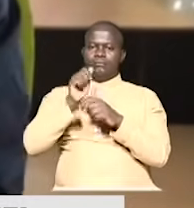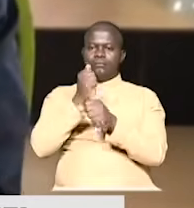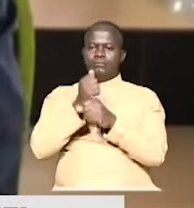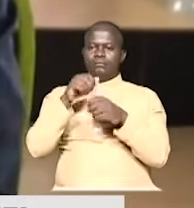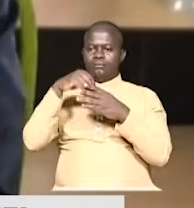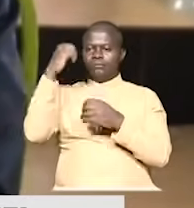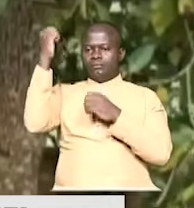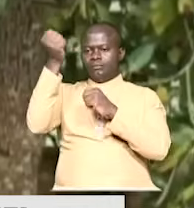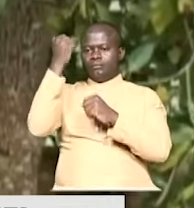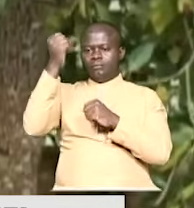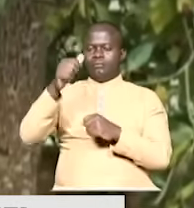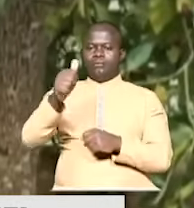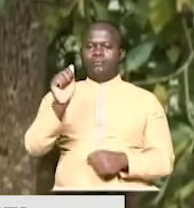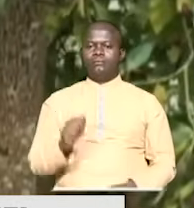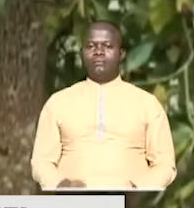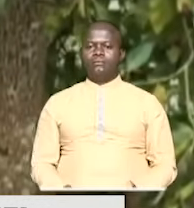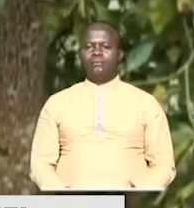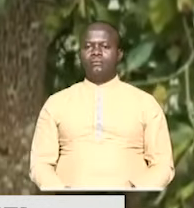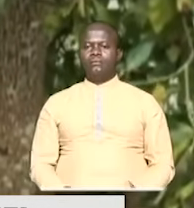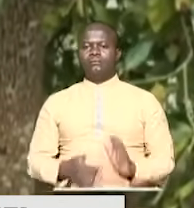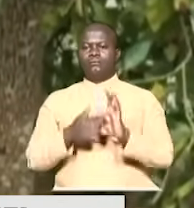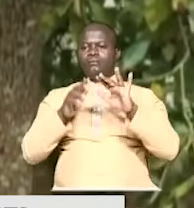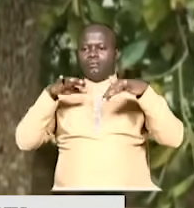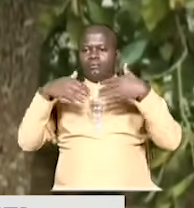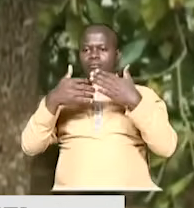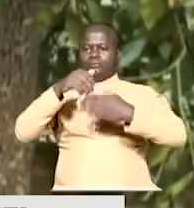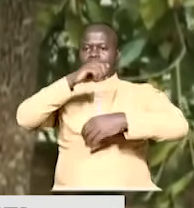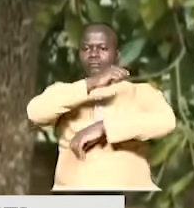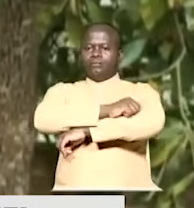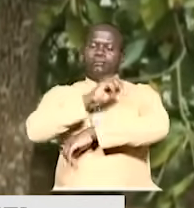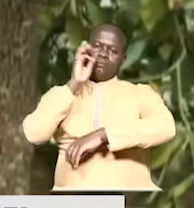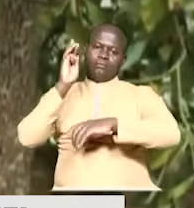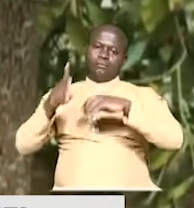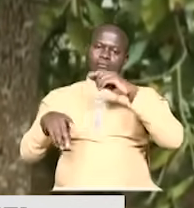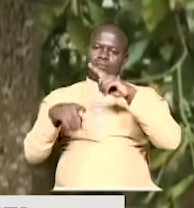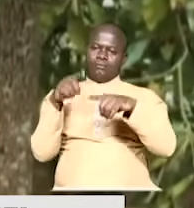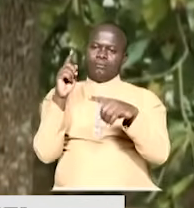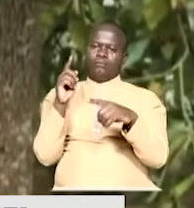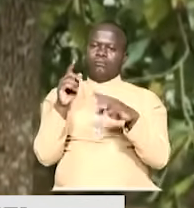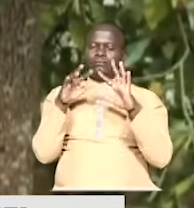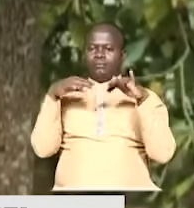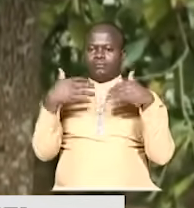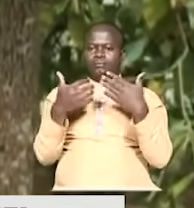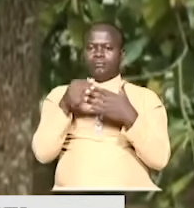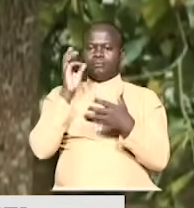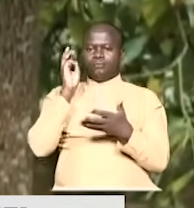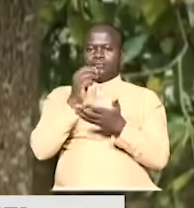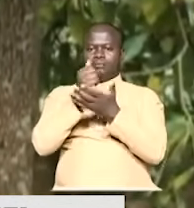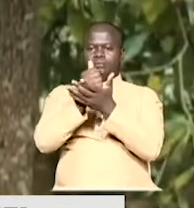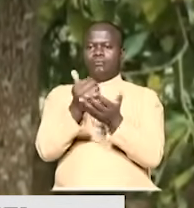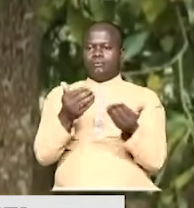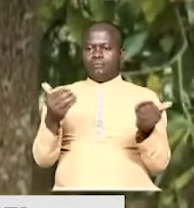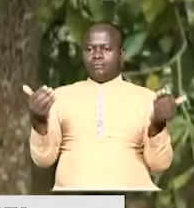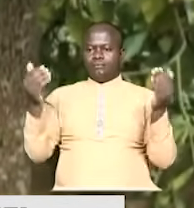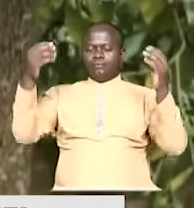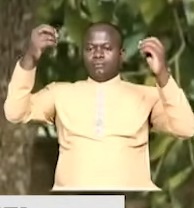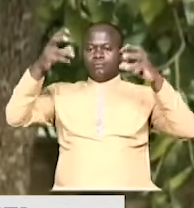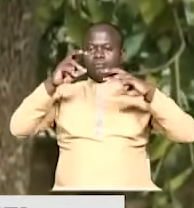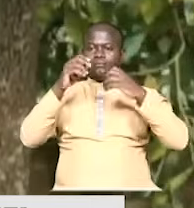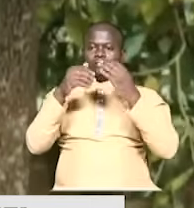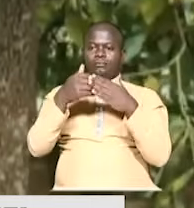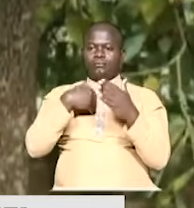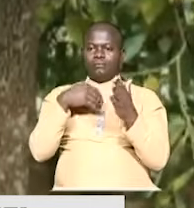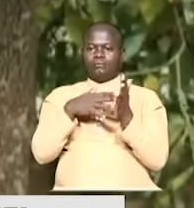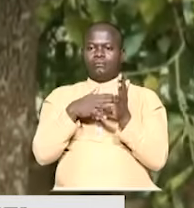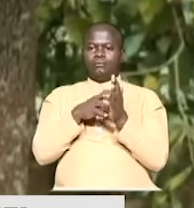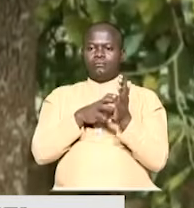mihigo ubwabo, bakatwereka uburyo iryo shuri ryabo rizatsinda, uburyo bazafasha abana bagaragara ko bafite intege